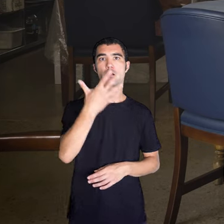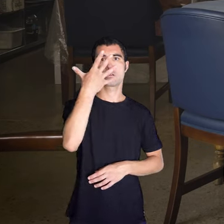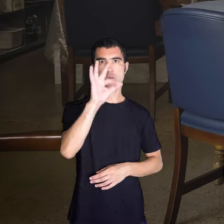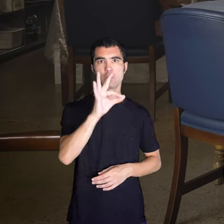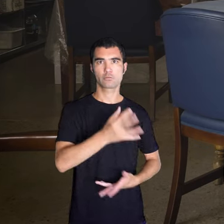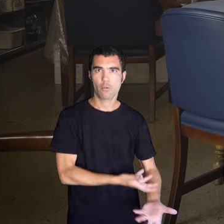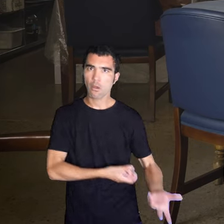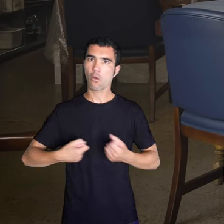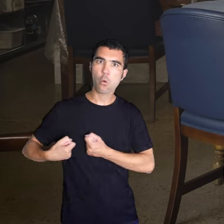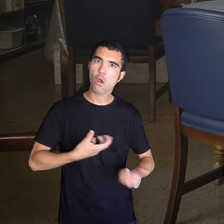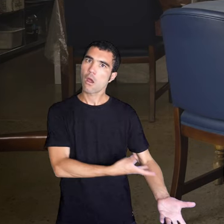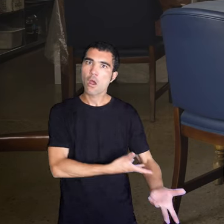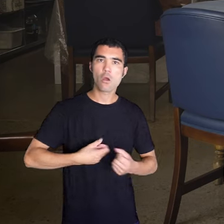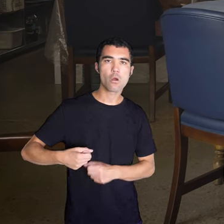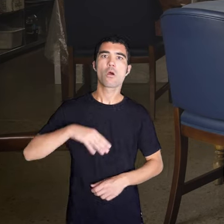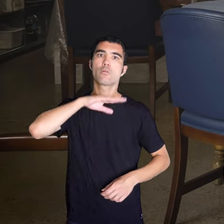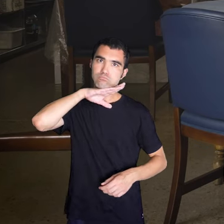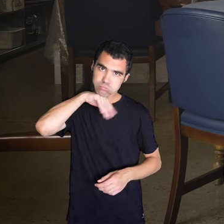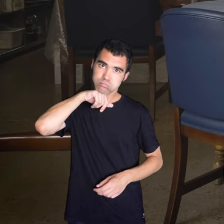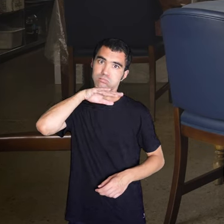braços i el feixuc.